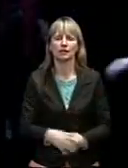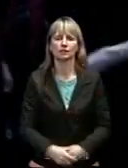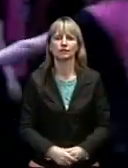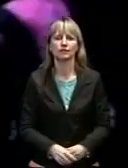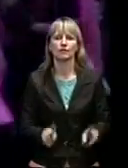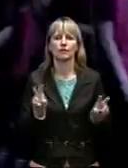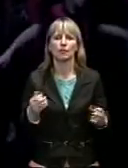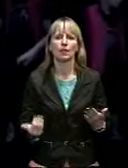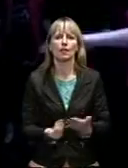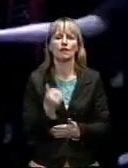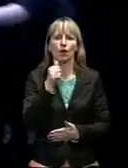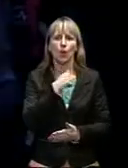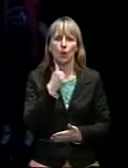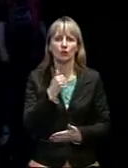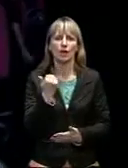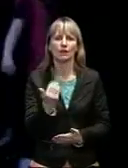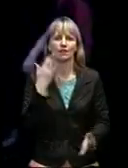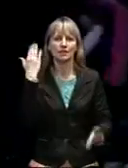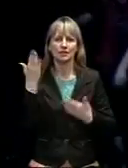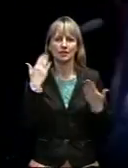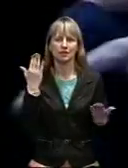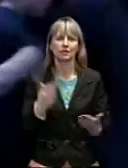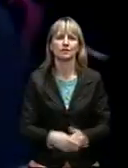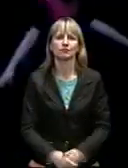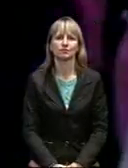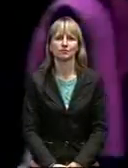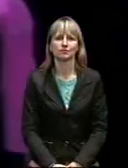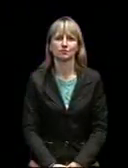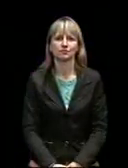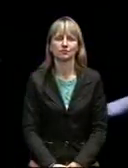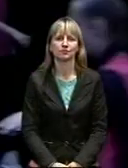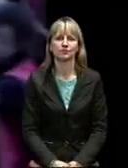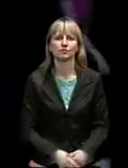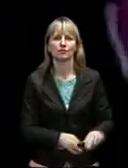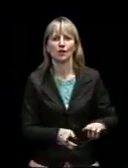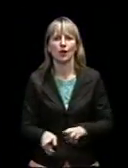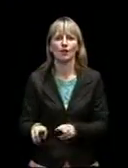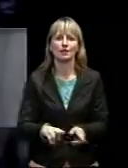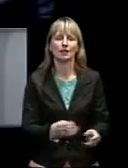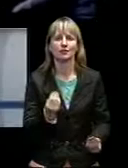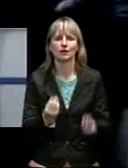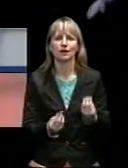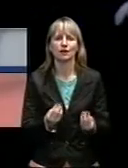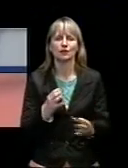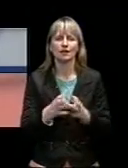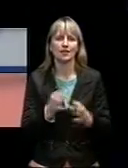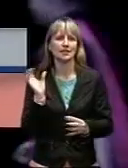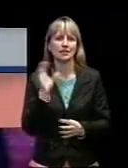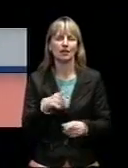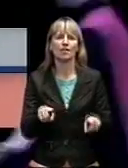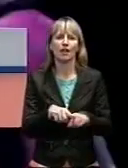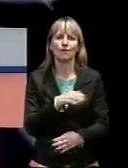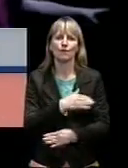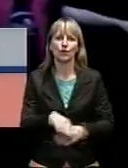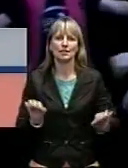Тематика новогодня, вони веселяться. Тематика новорічна, вони радіють, катаються на ковзанах, грають у сніжки. Тобто така